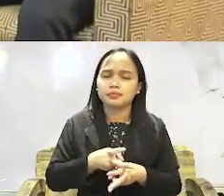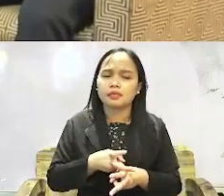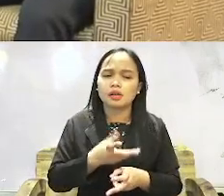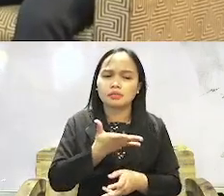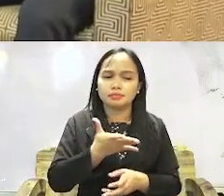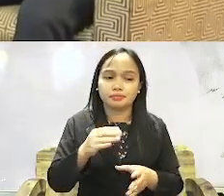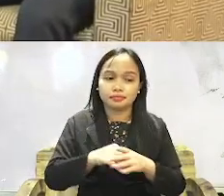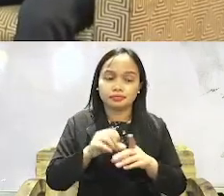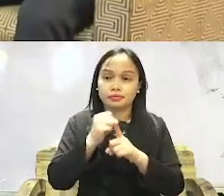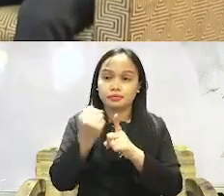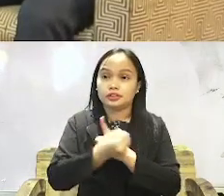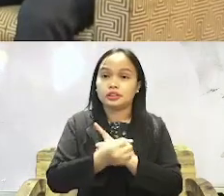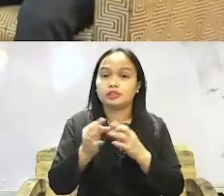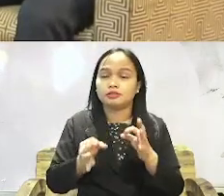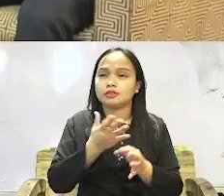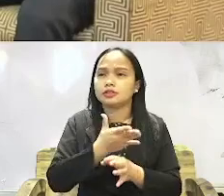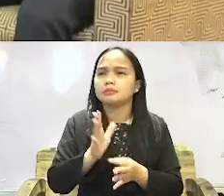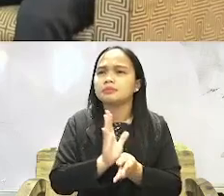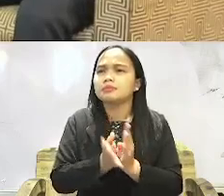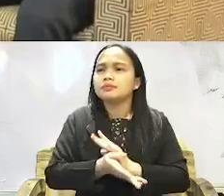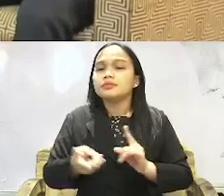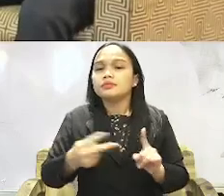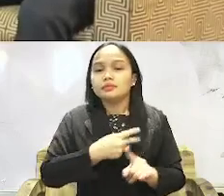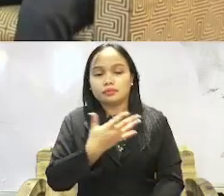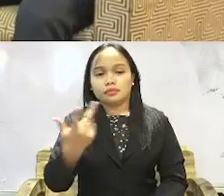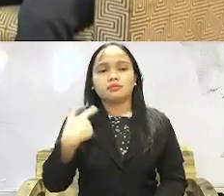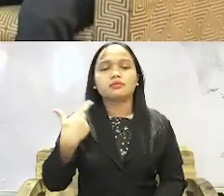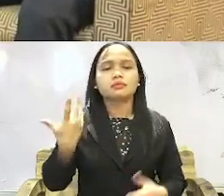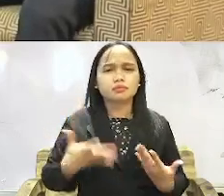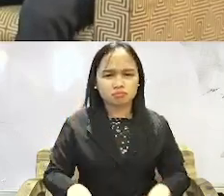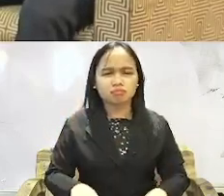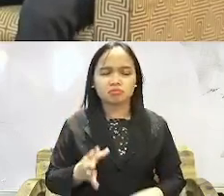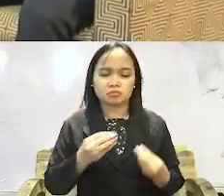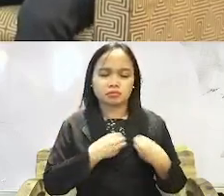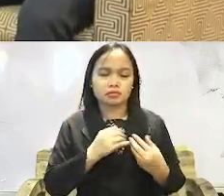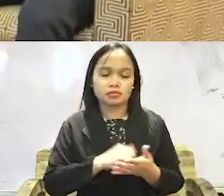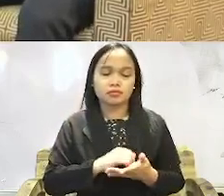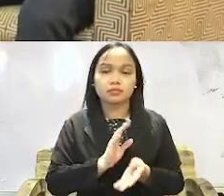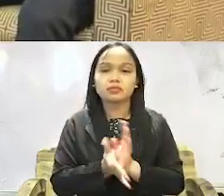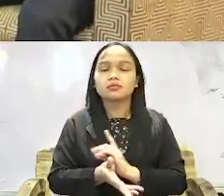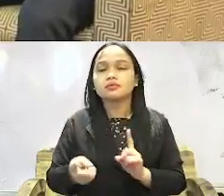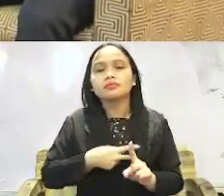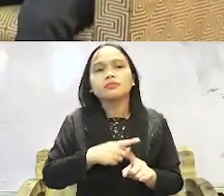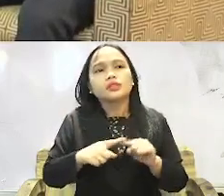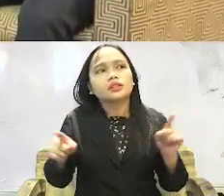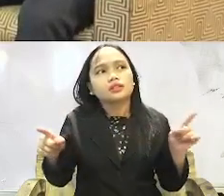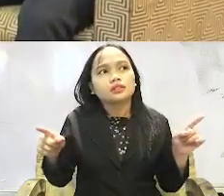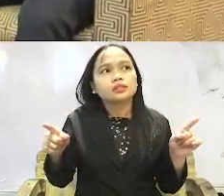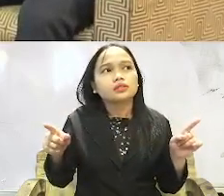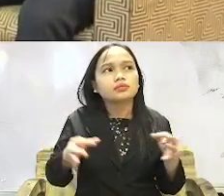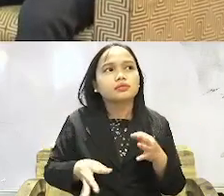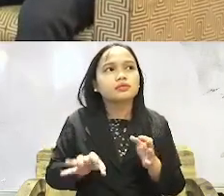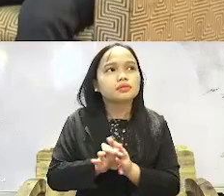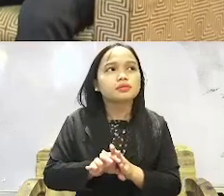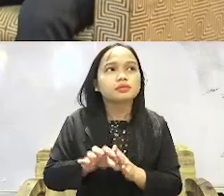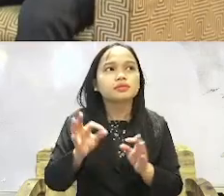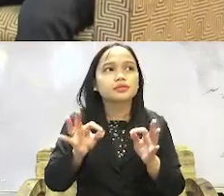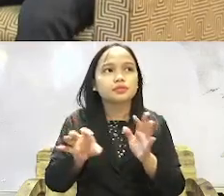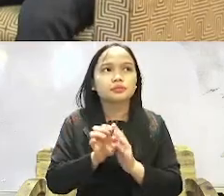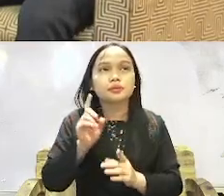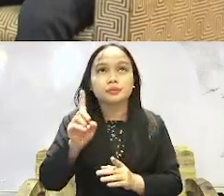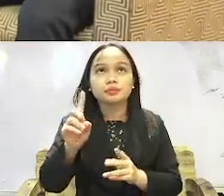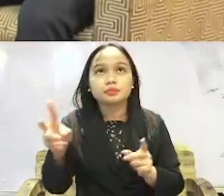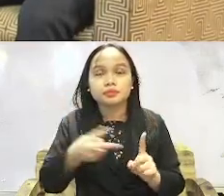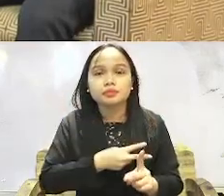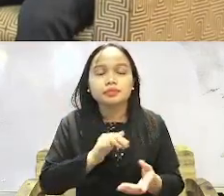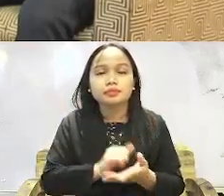maliban Sir Dominic doon sa tinanggap niya na siya ay biktima, maliban doon. Kapag ang isang biktima, na